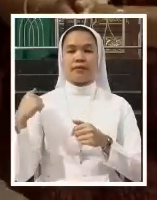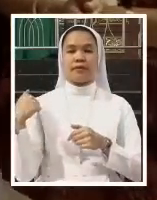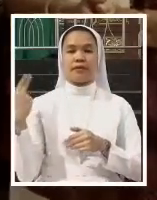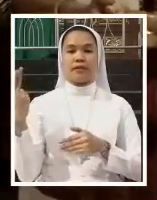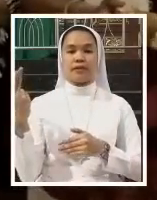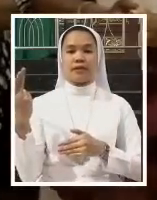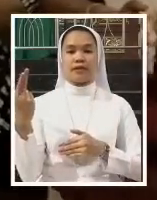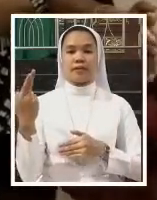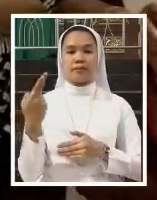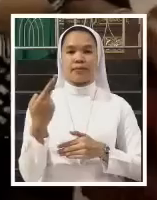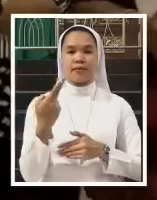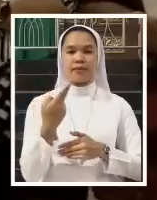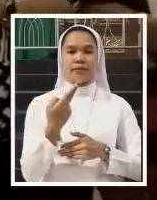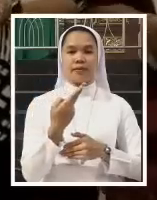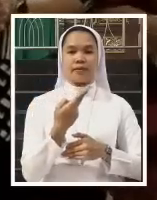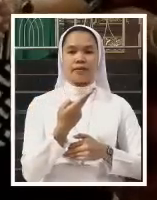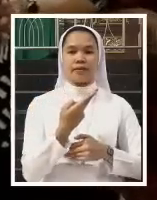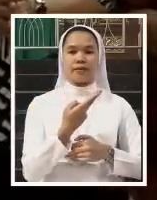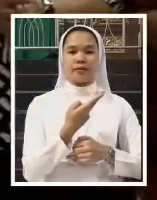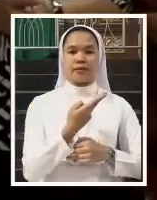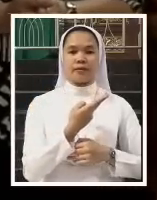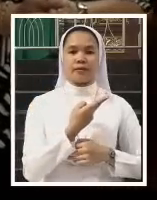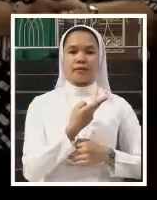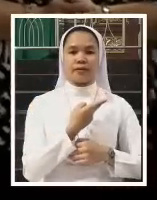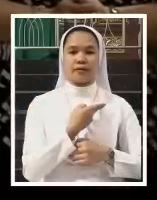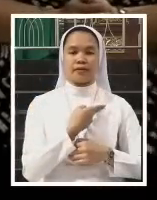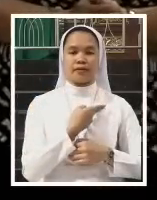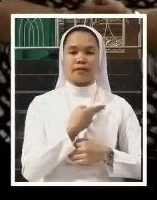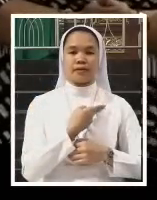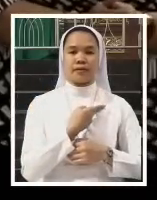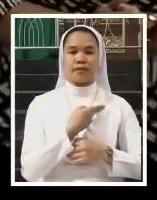Patawad niya mo